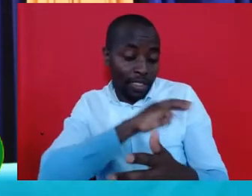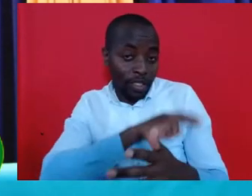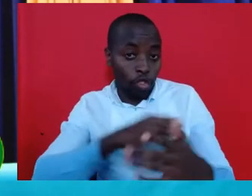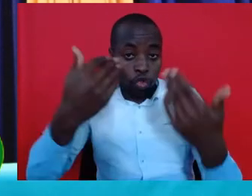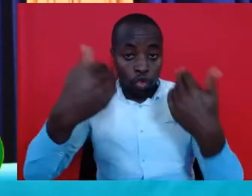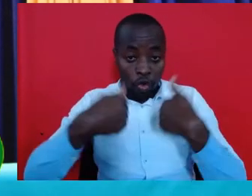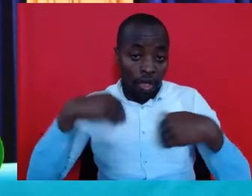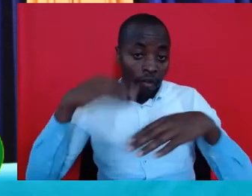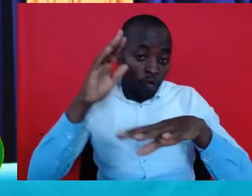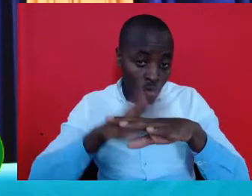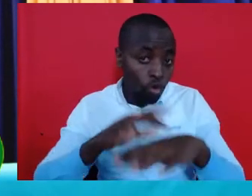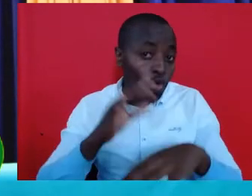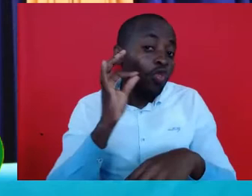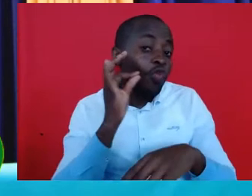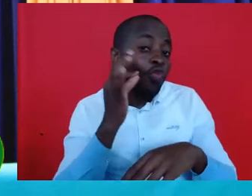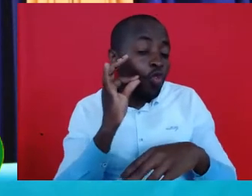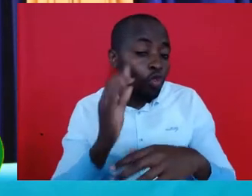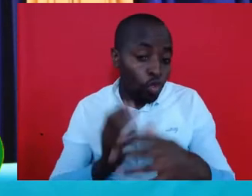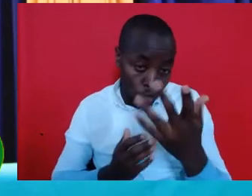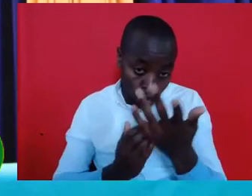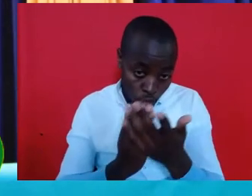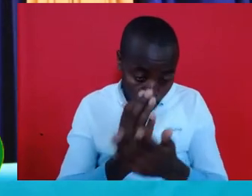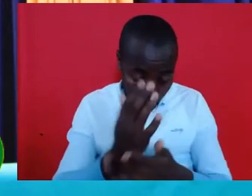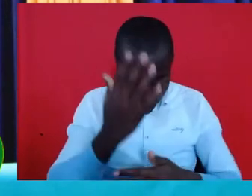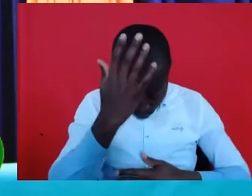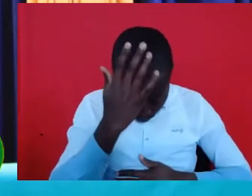maisha mema kwa heshima na sifa ya jina lako.